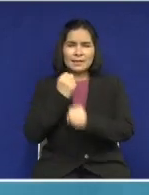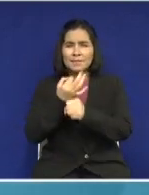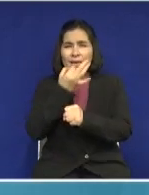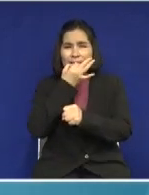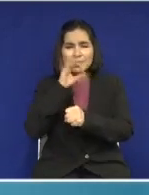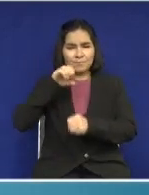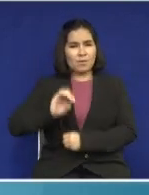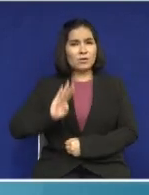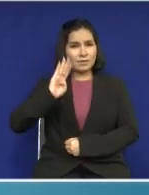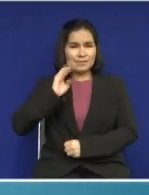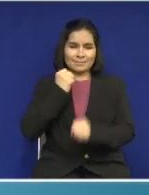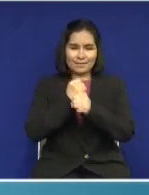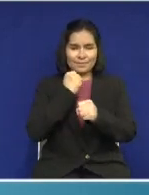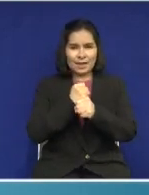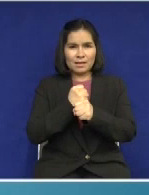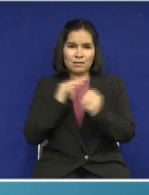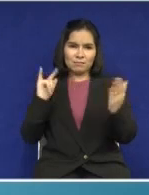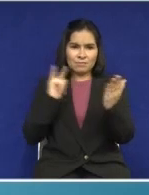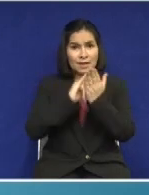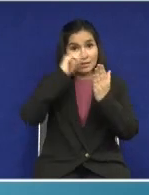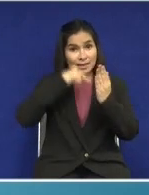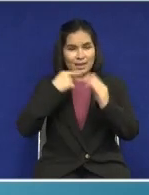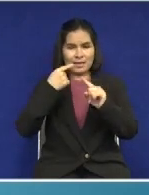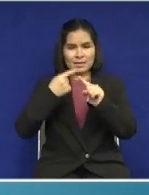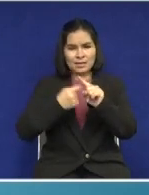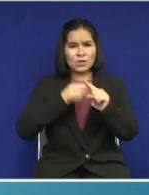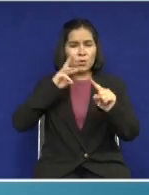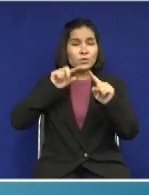านบริษัทค่ะเดินทางมาถึงไทยในวันที่3มิถุ